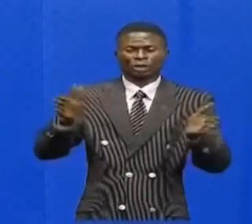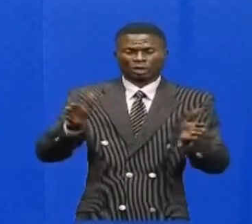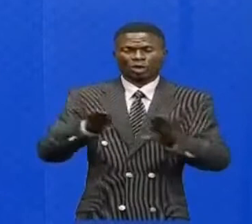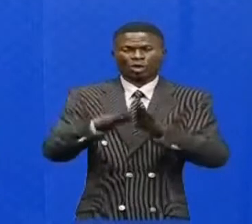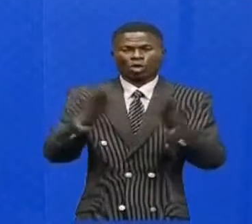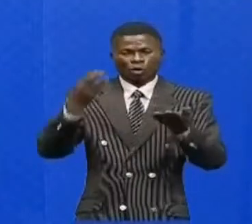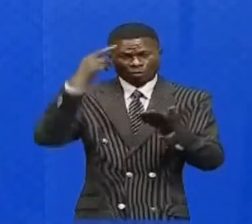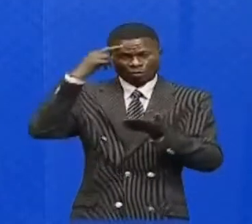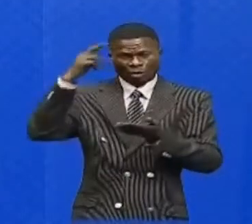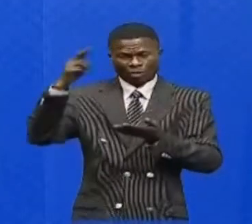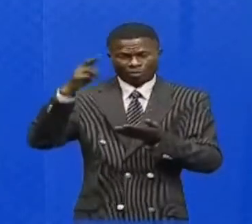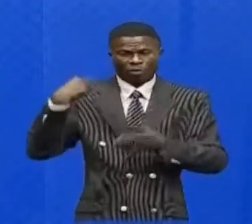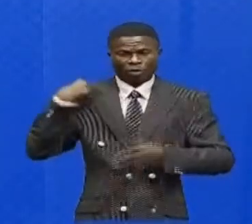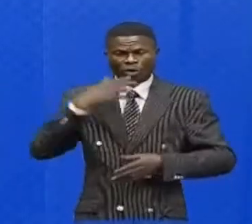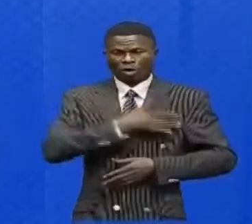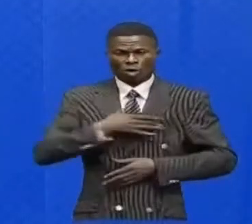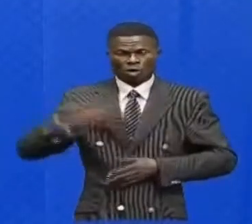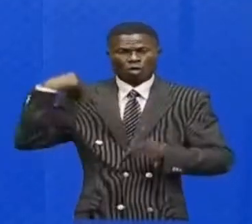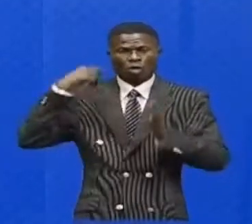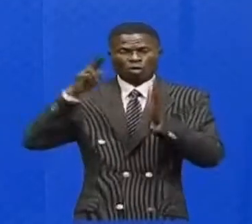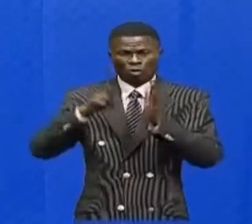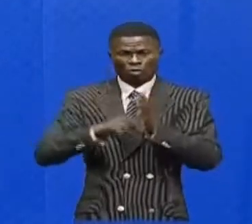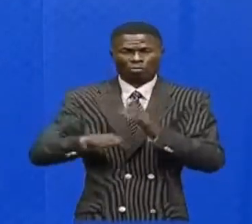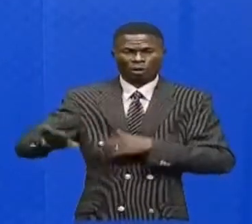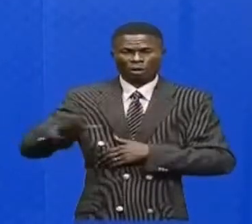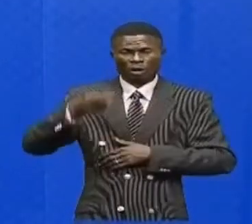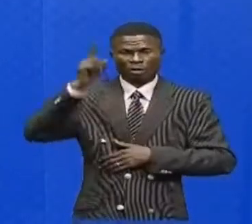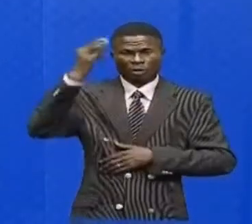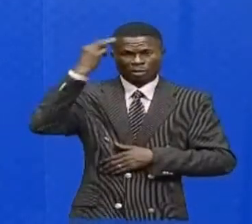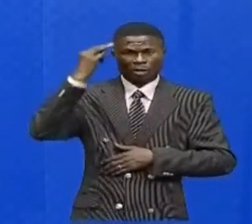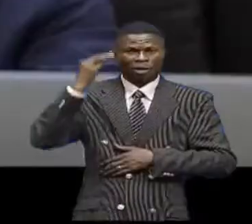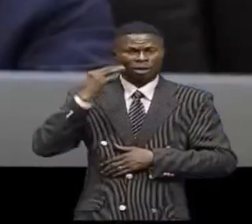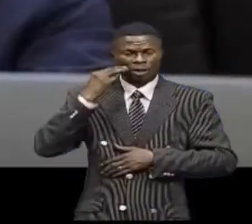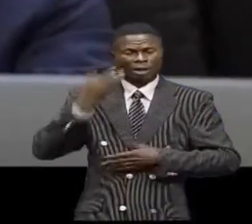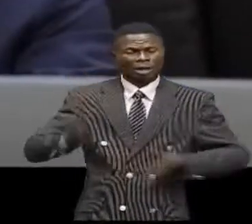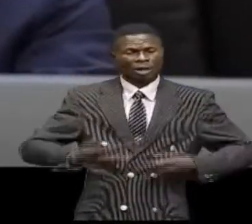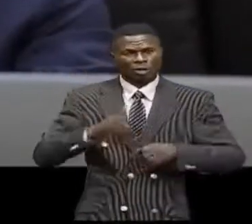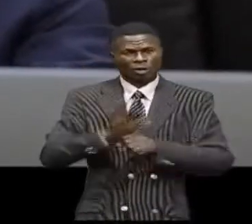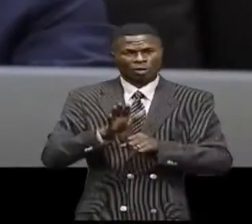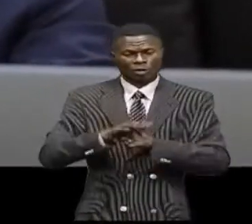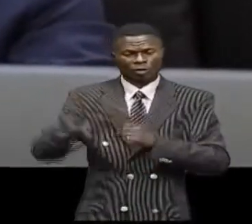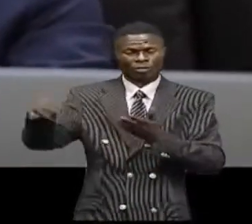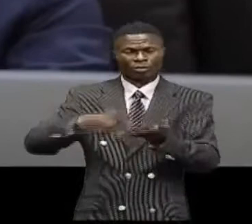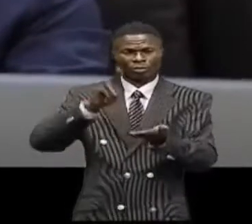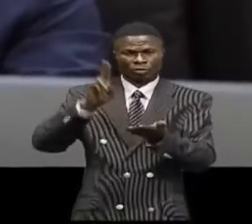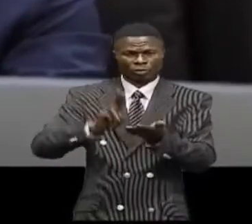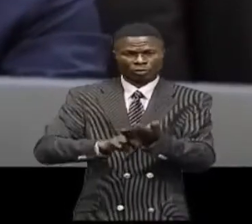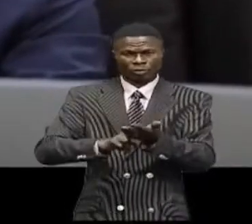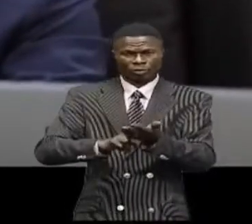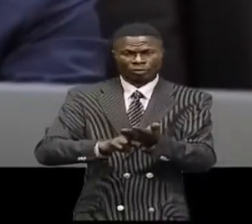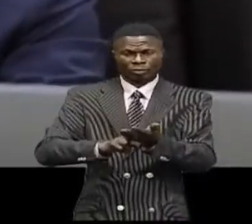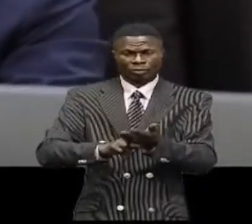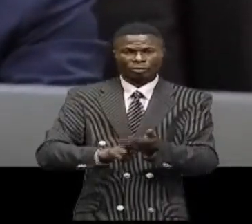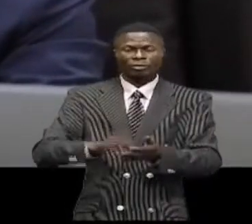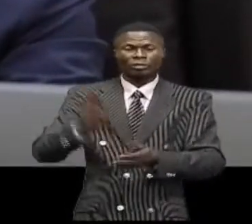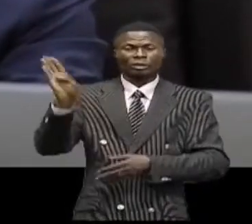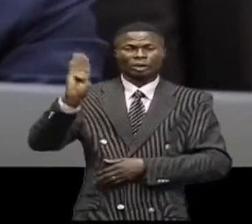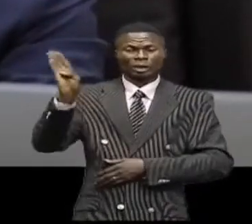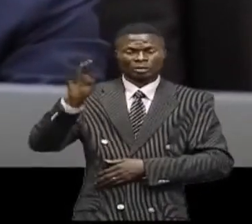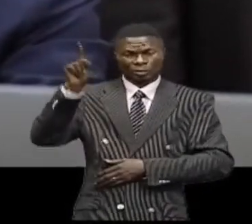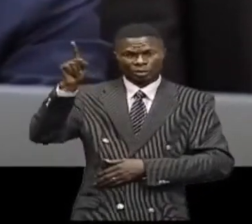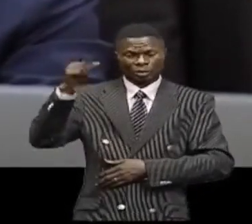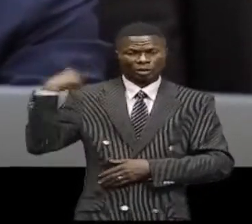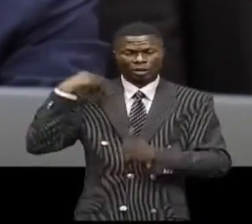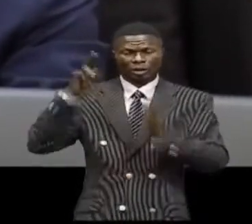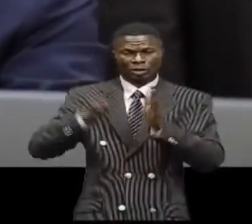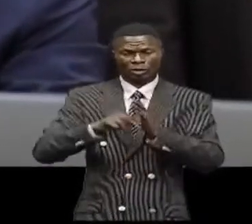Au nom du gouvernement de la République, le Premier ministre a salué la signature de l'accord de Bibois entre le gouvernement et les